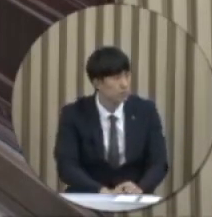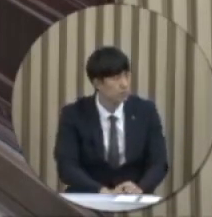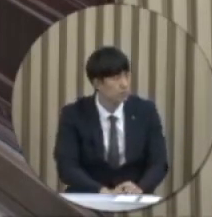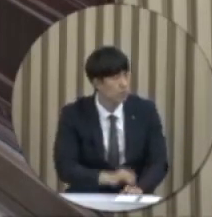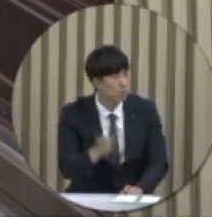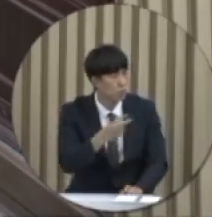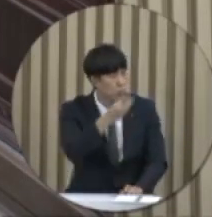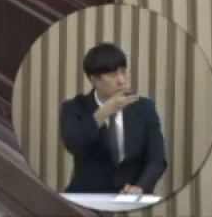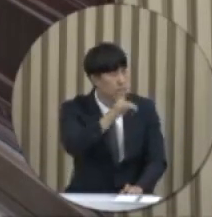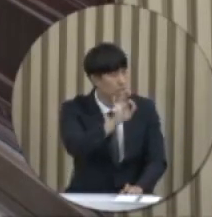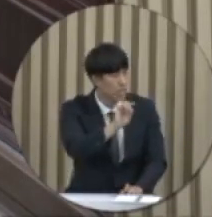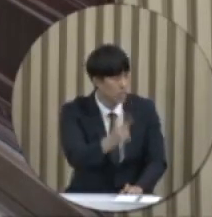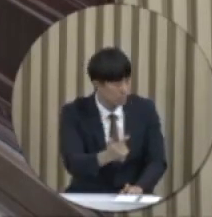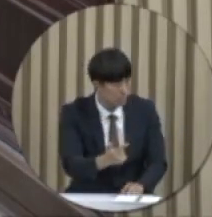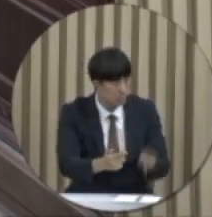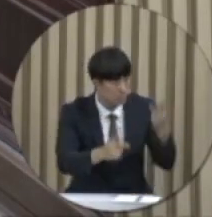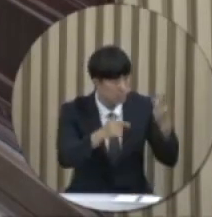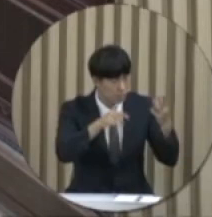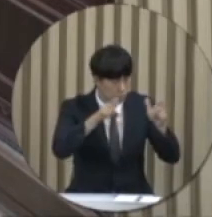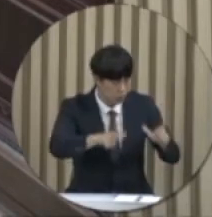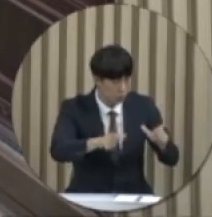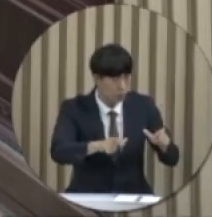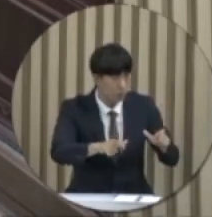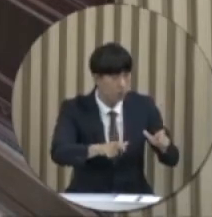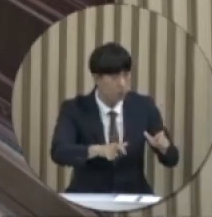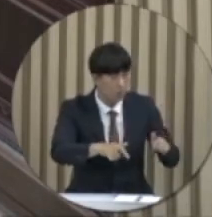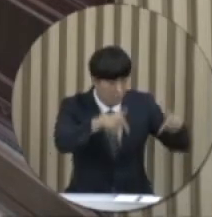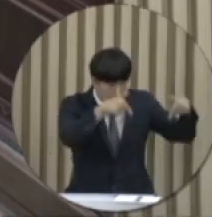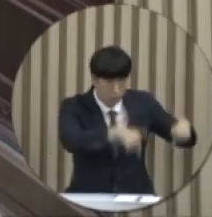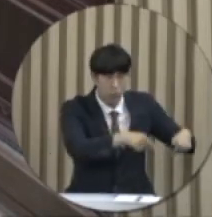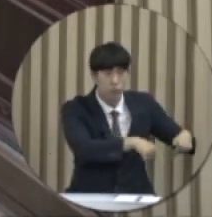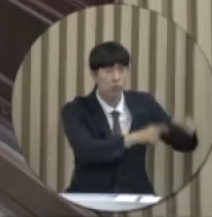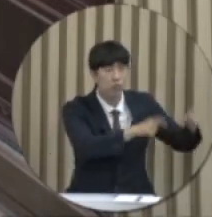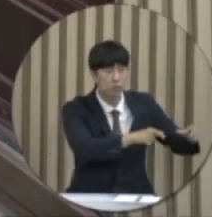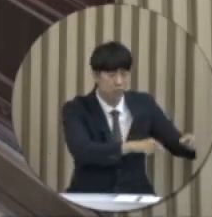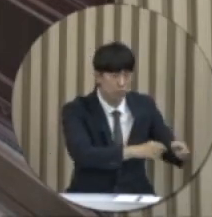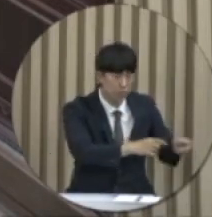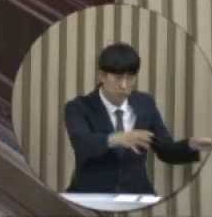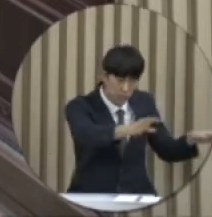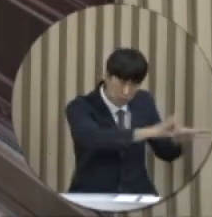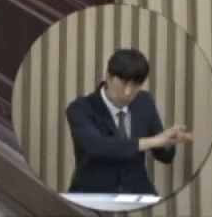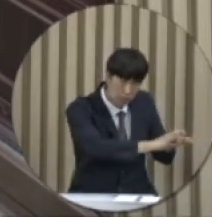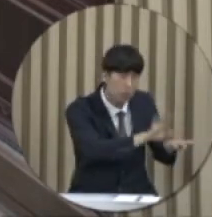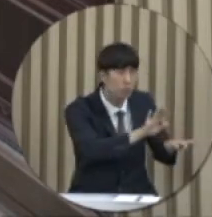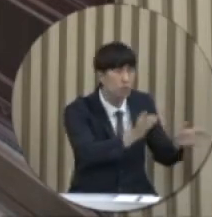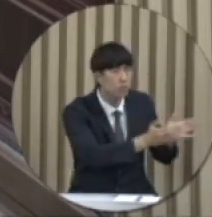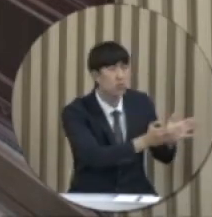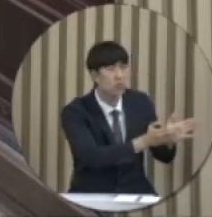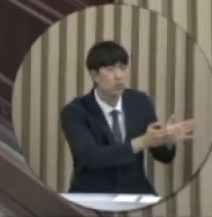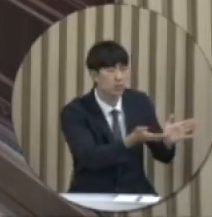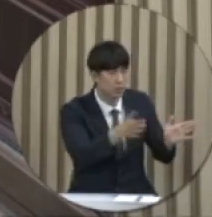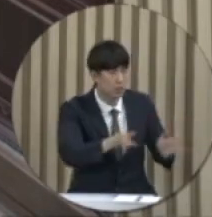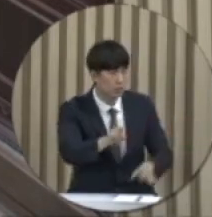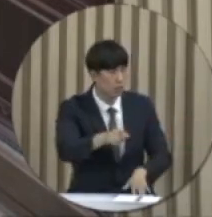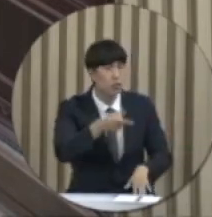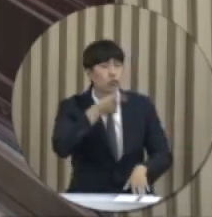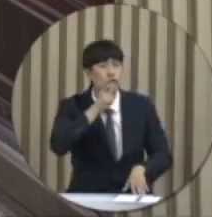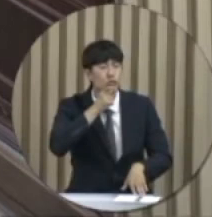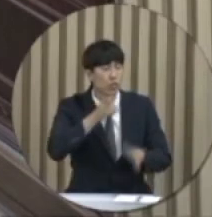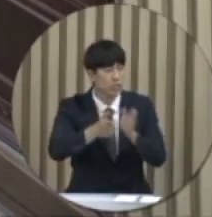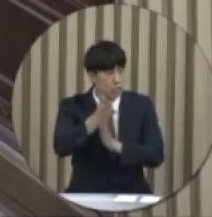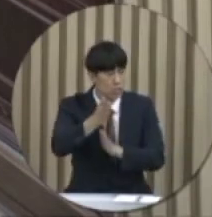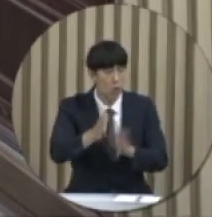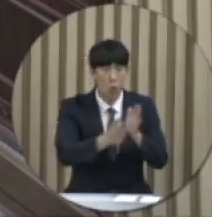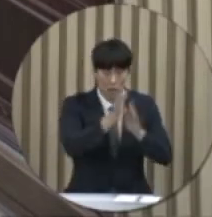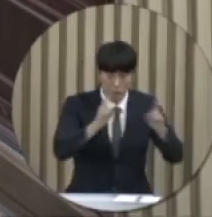또 태안 3지구는 서부 우회도로는 개통이 됐습니다. 저는 이게 수원시,